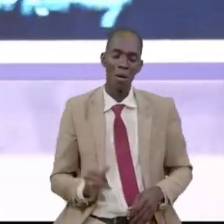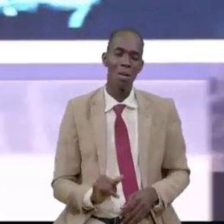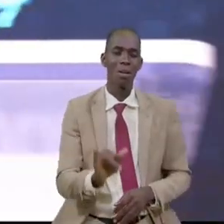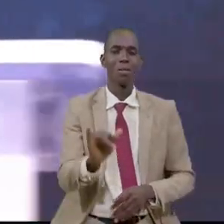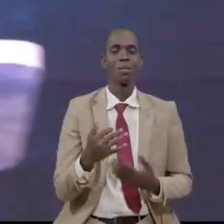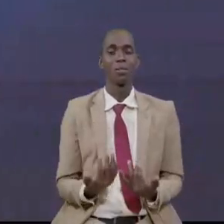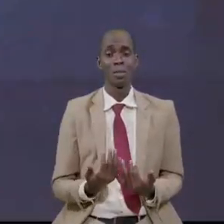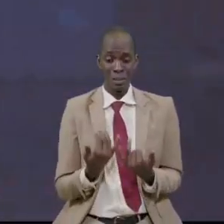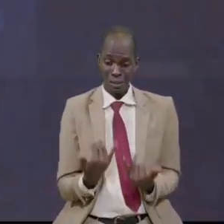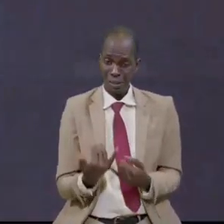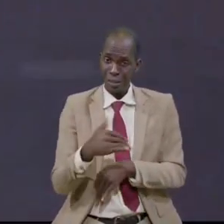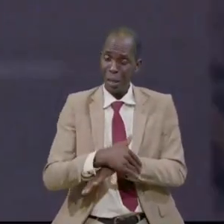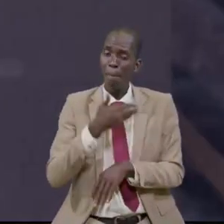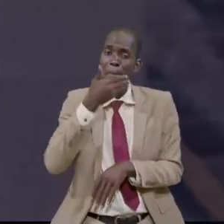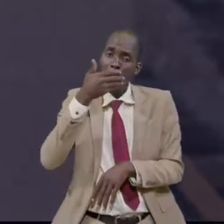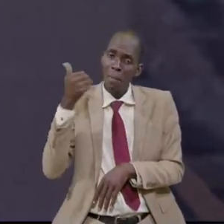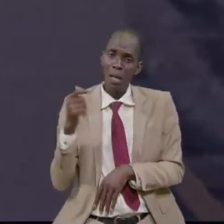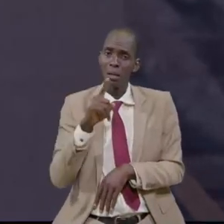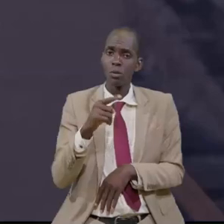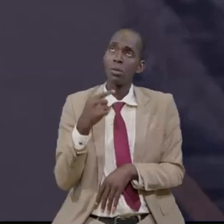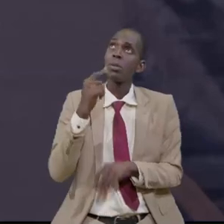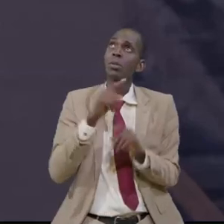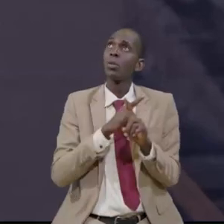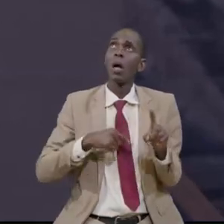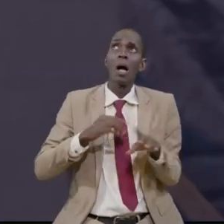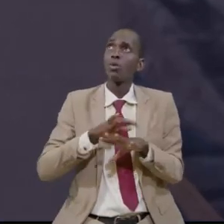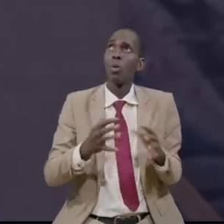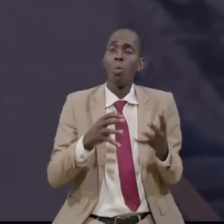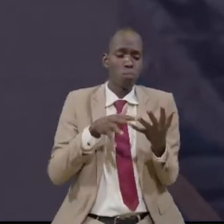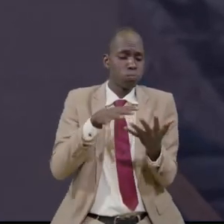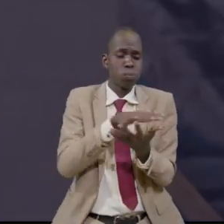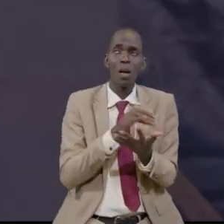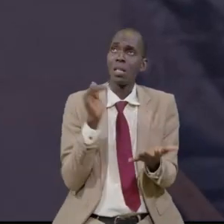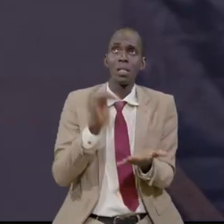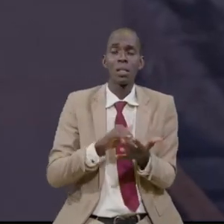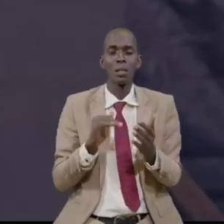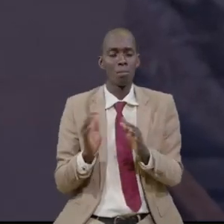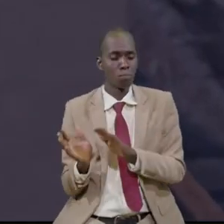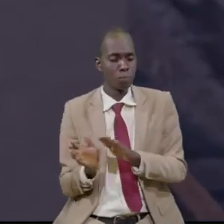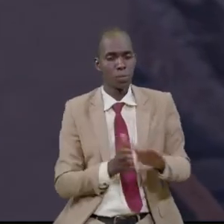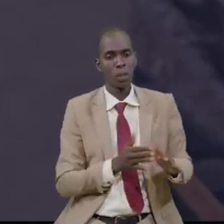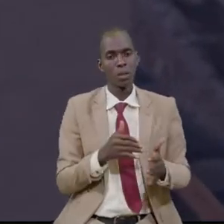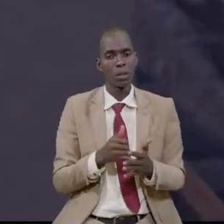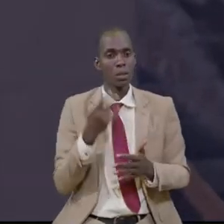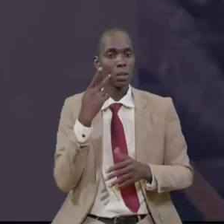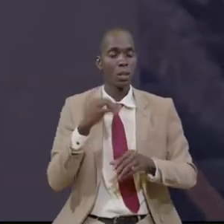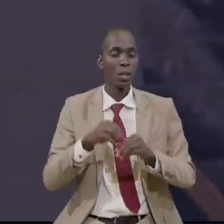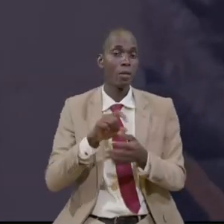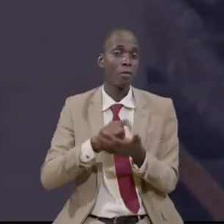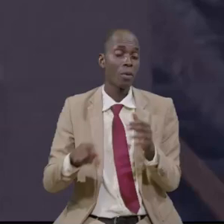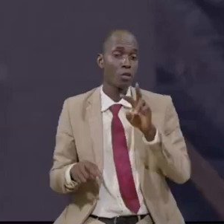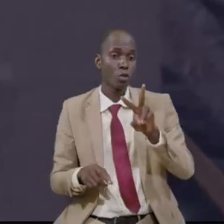ah non je n'en ai plus besoin je les mets de côté verset 2